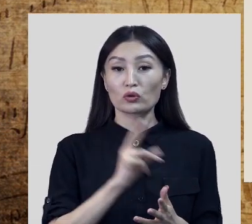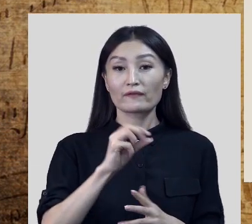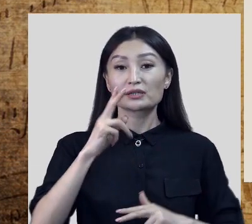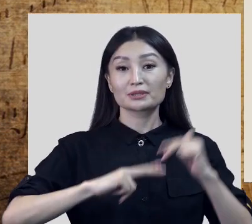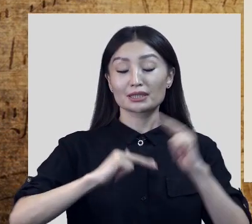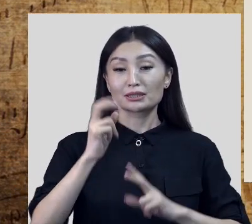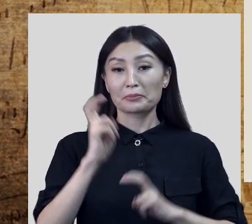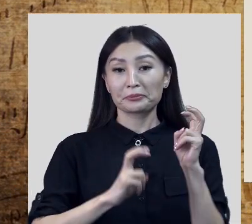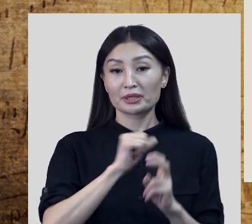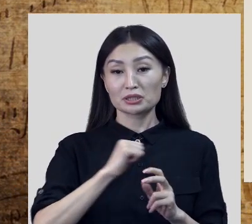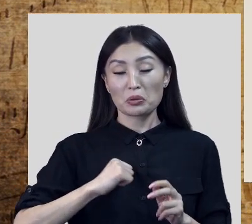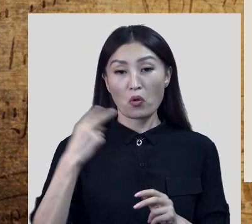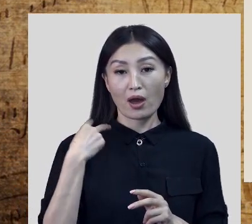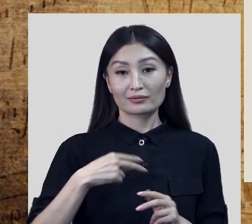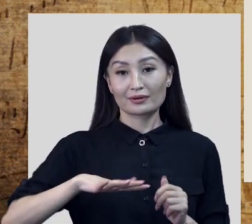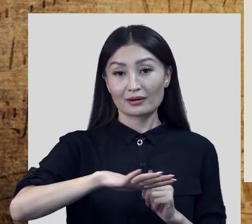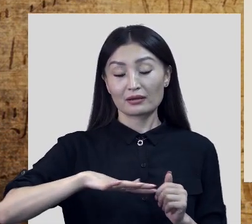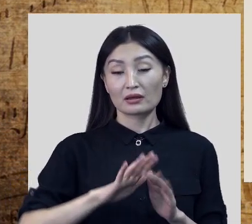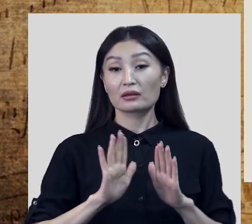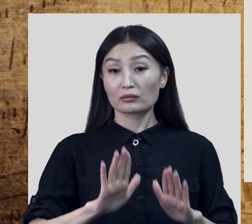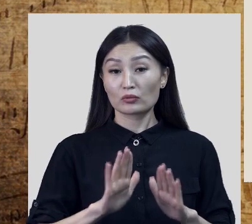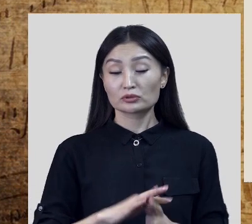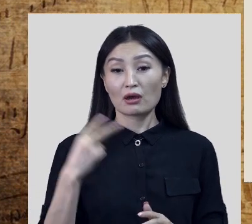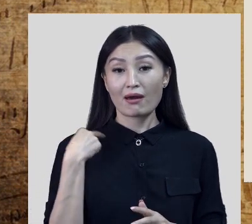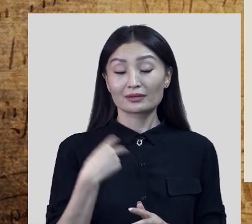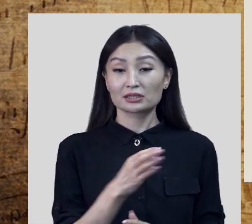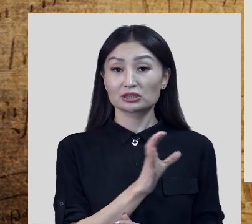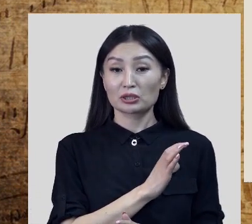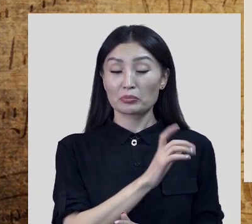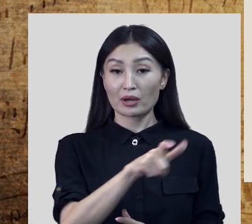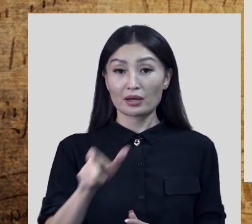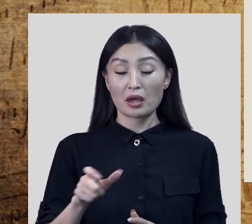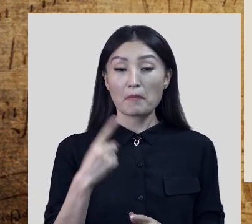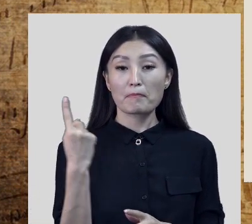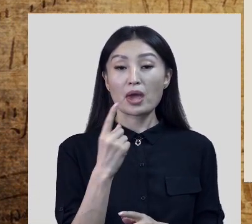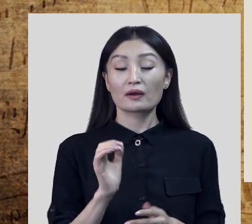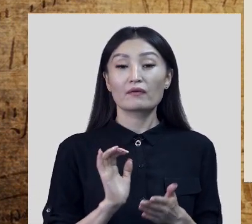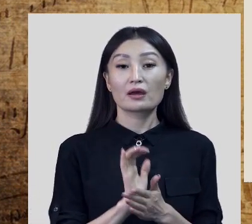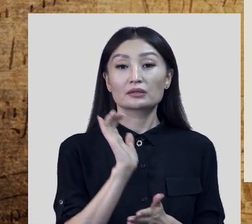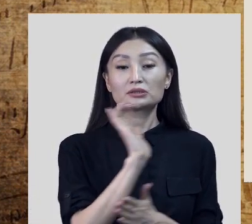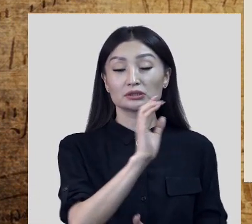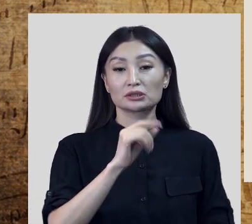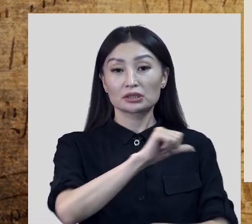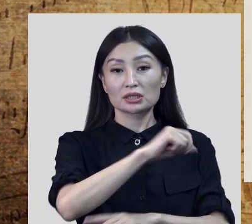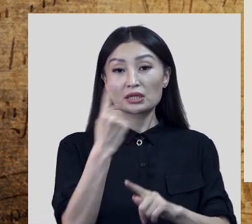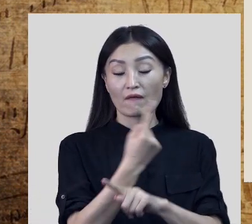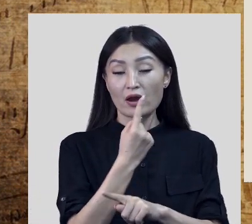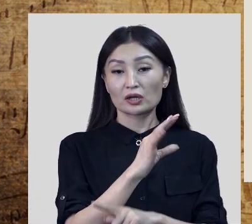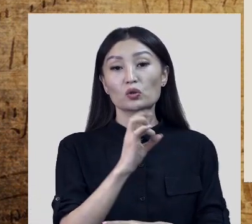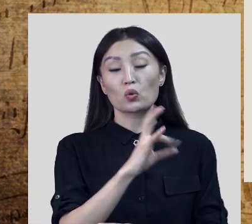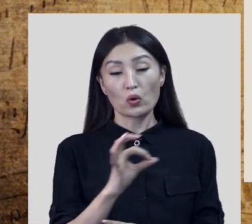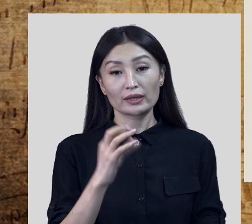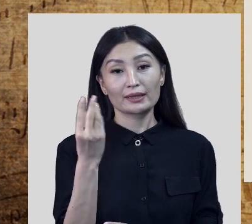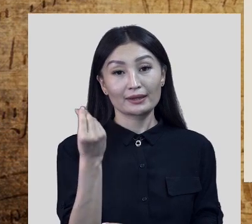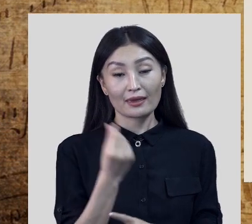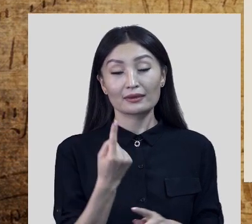чем строительство предприятий в самой англии таким образом английская буржуазия 1 стала вывозить за границу не только товары ну и капитал